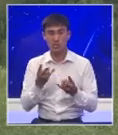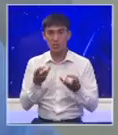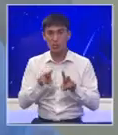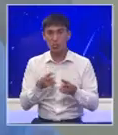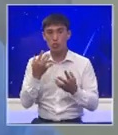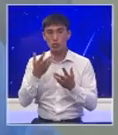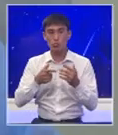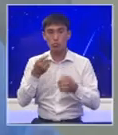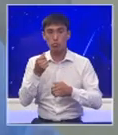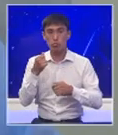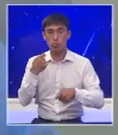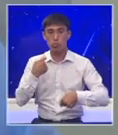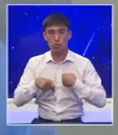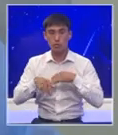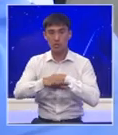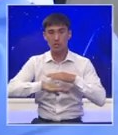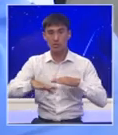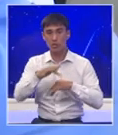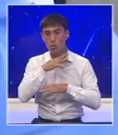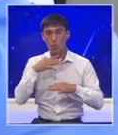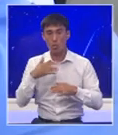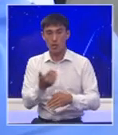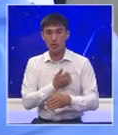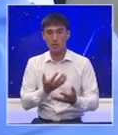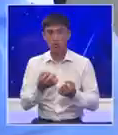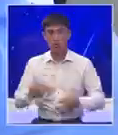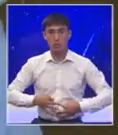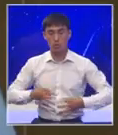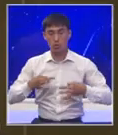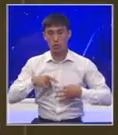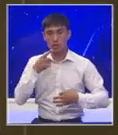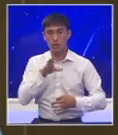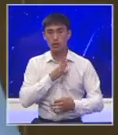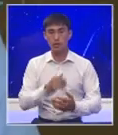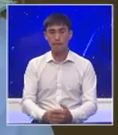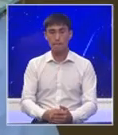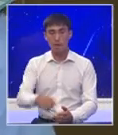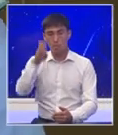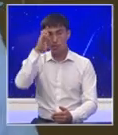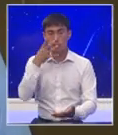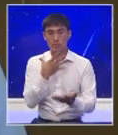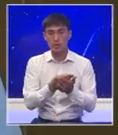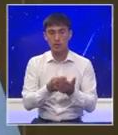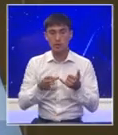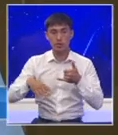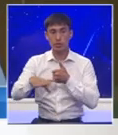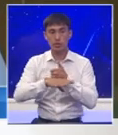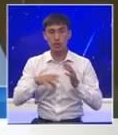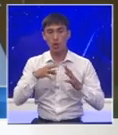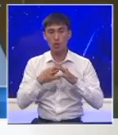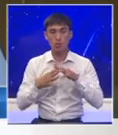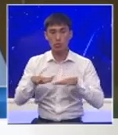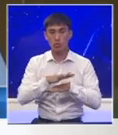бос жатқан жерге қызығатындар әлі де көп, дейді аудан прокурорлары. Мемлекеттің меншік қорында тұрған жерлерді ауылдық